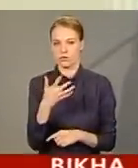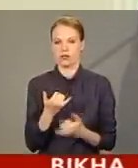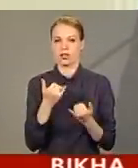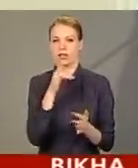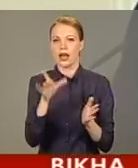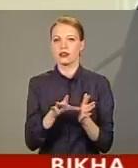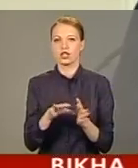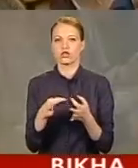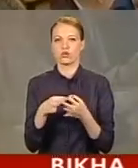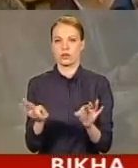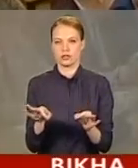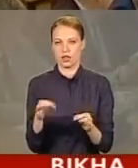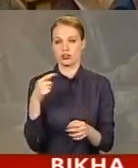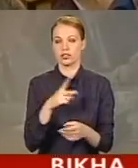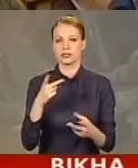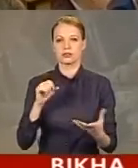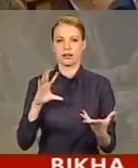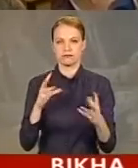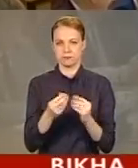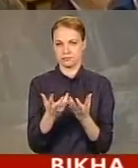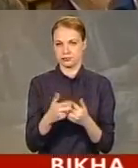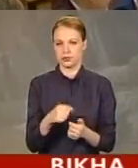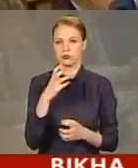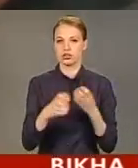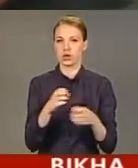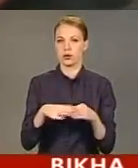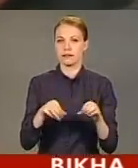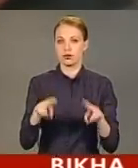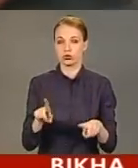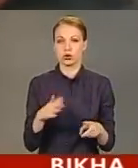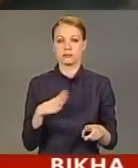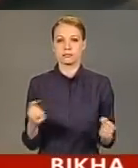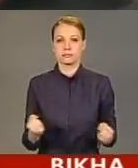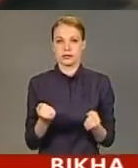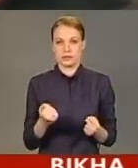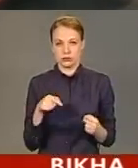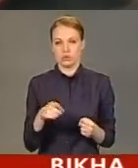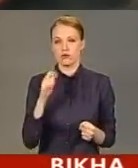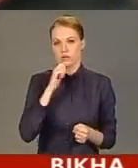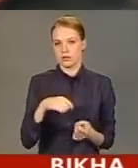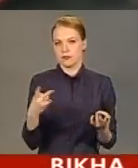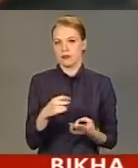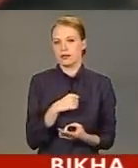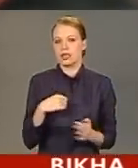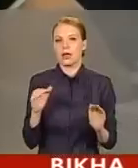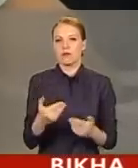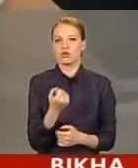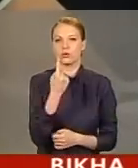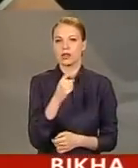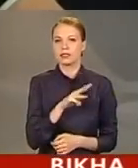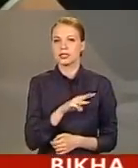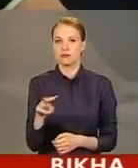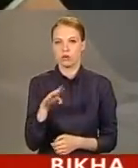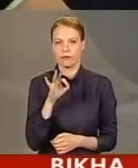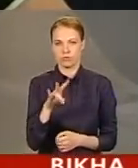енергетичної незалежності. За підрахунками міжнародних фахівців, аби пережити зиму, українцям потрібно щонайменше 11 мільйонів